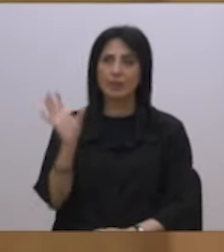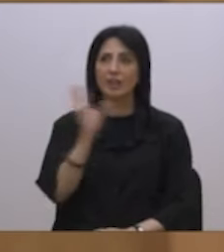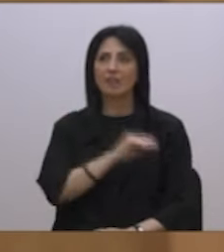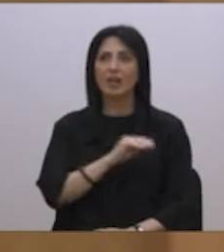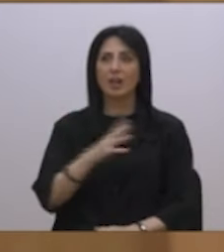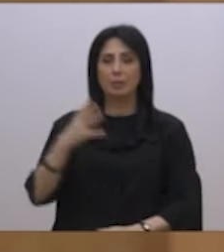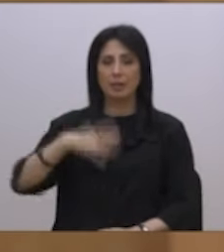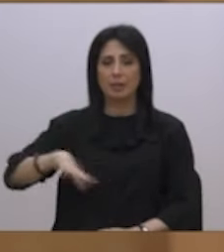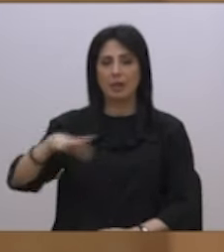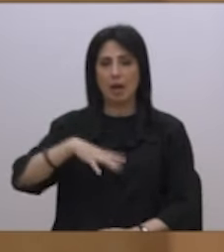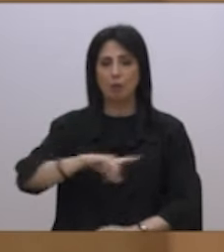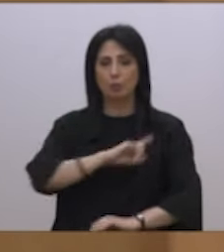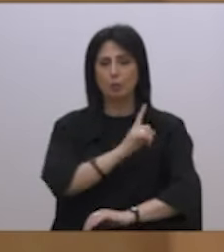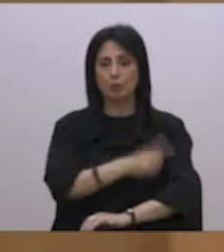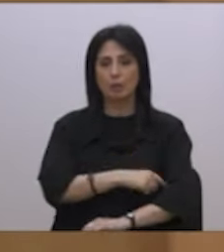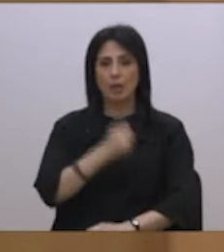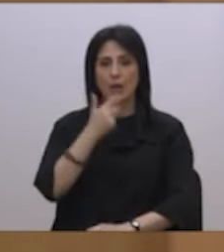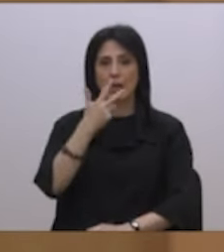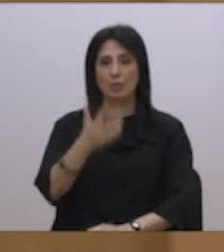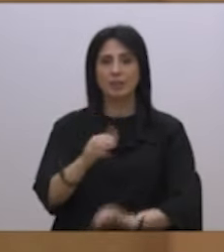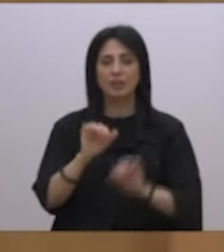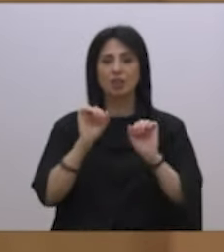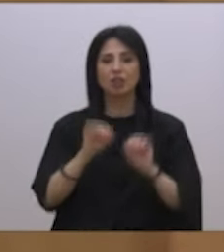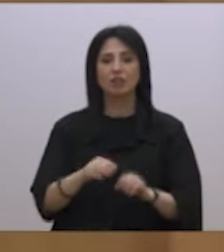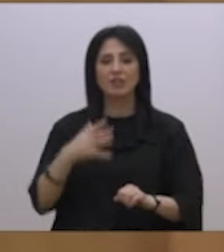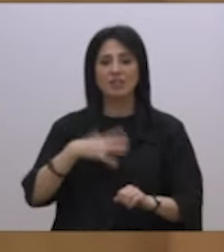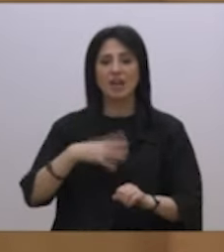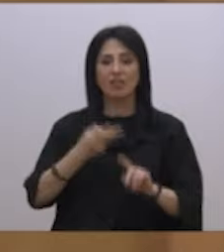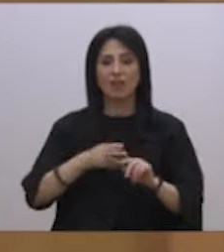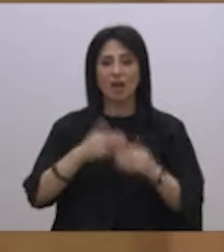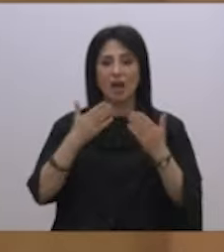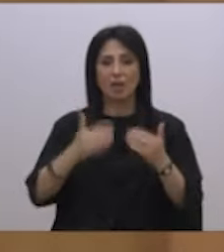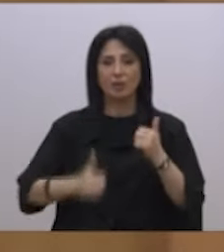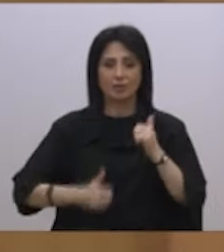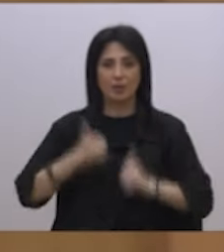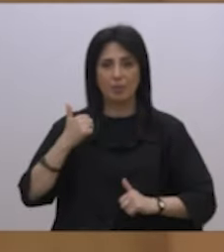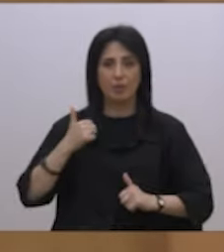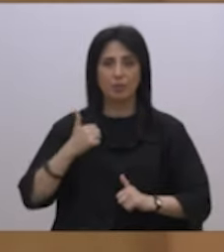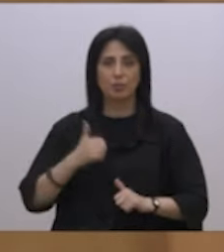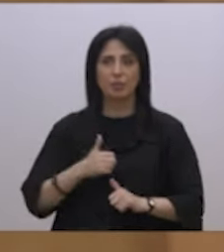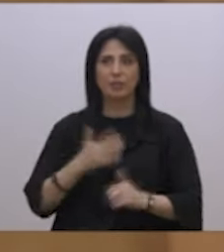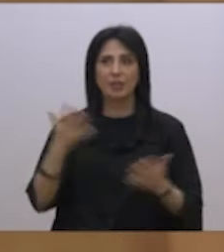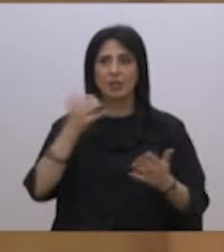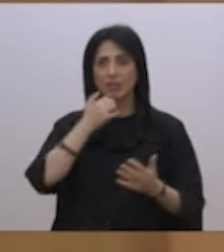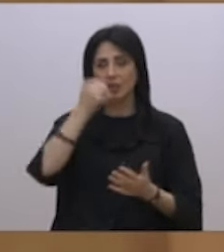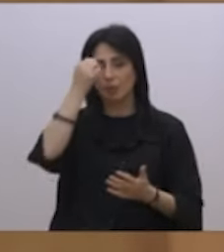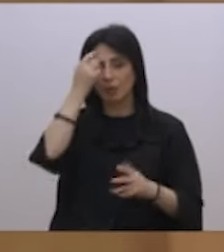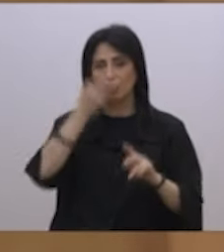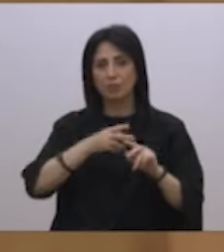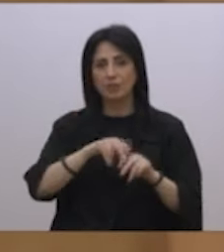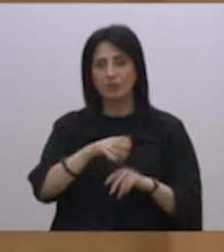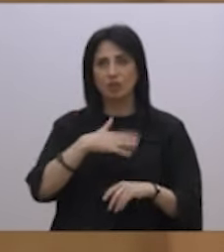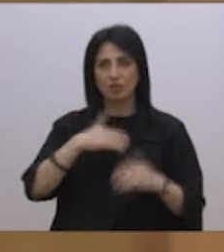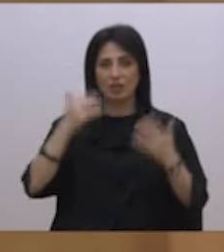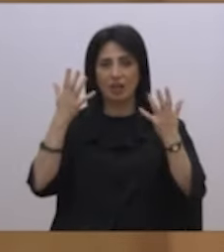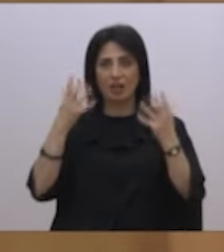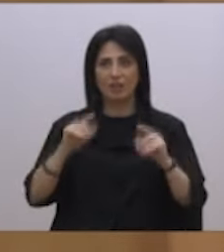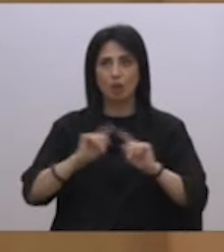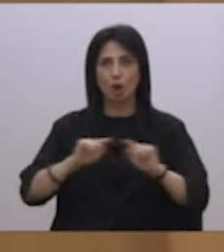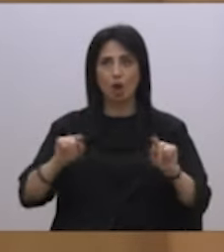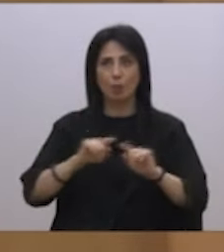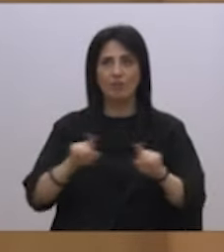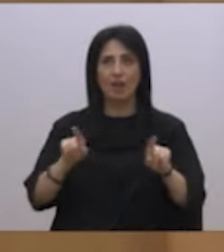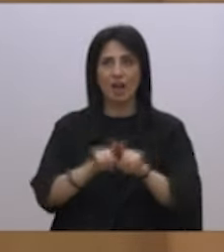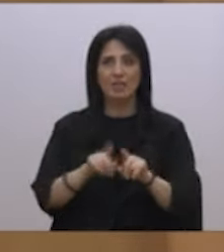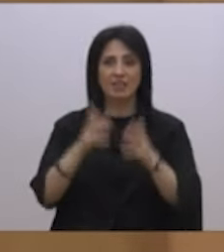ყველაფერი ქართულის ძალა და რამდენად შეგვიძლია ქართველებმა ამით ვიამაყოთ. დიდი მადლობა იმისათვის, რომ ჩვენი დღევანდელი ოპონენტები